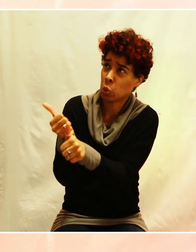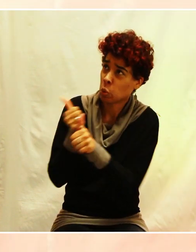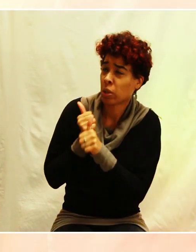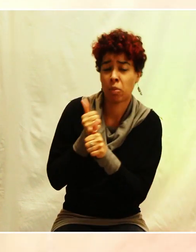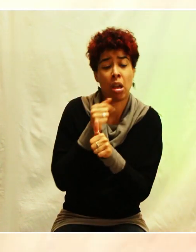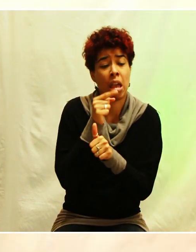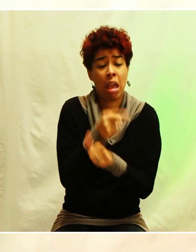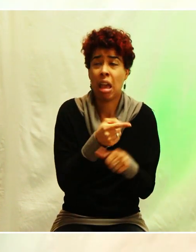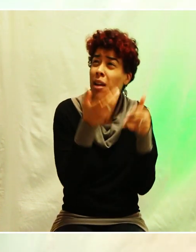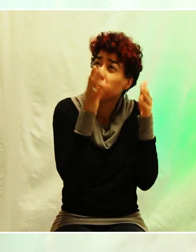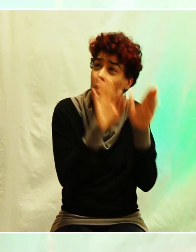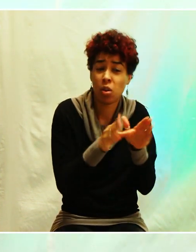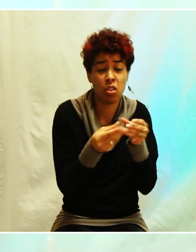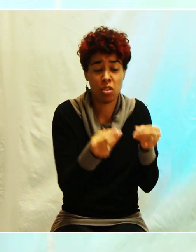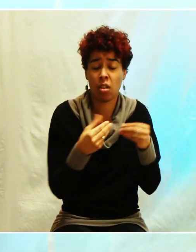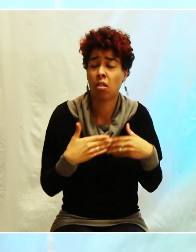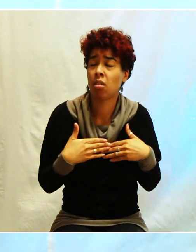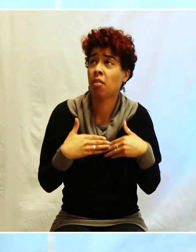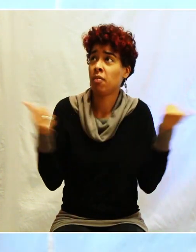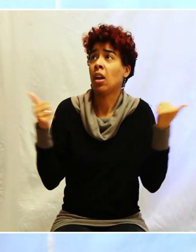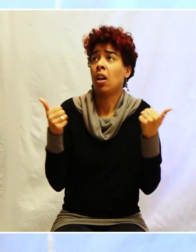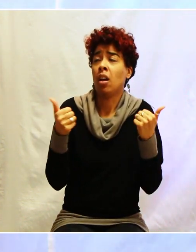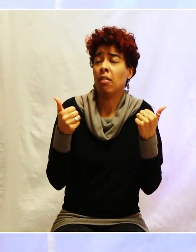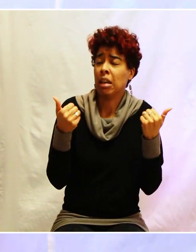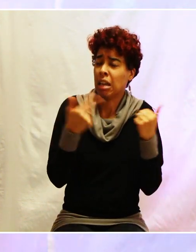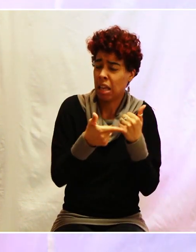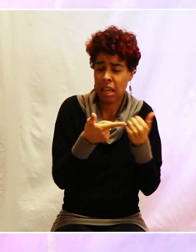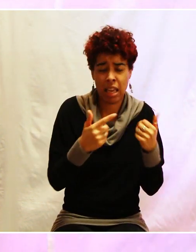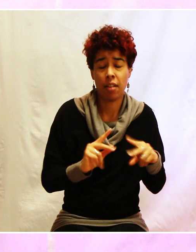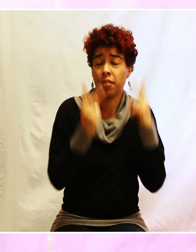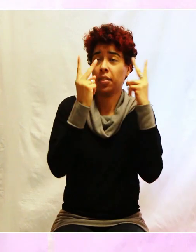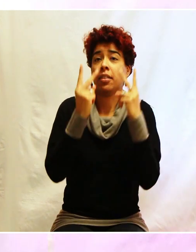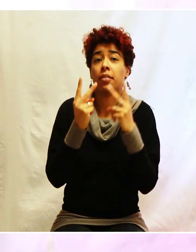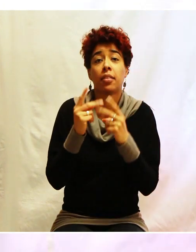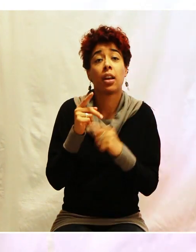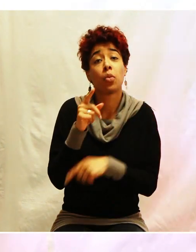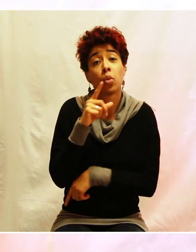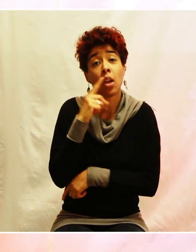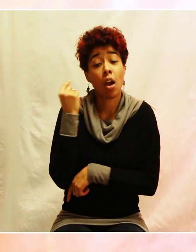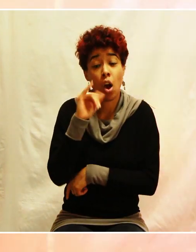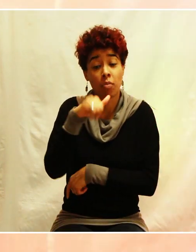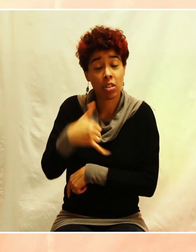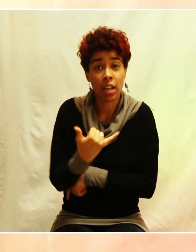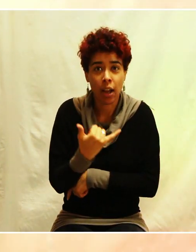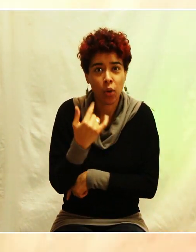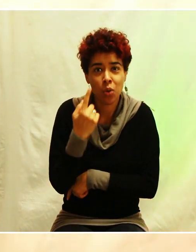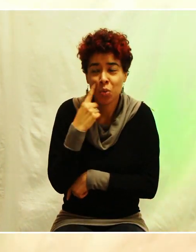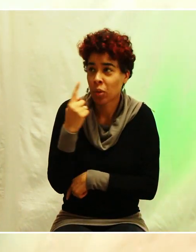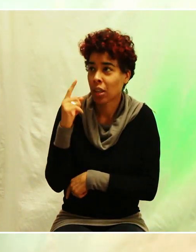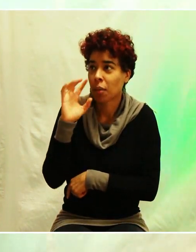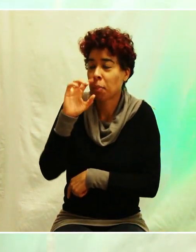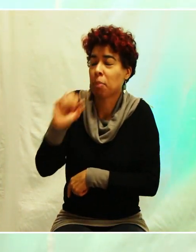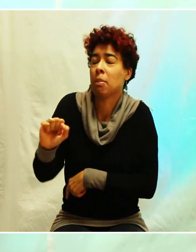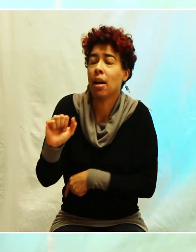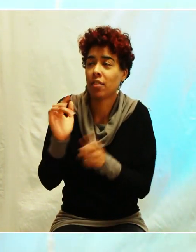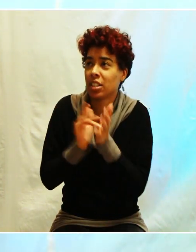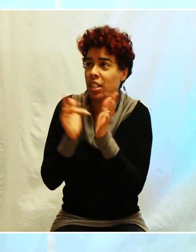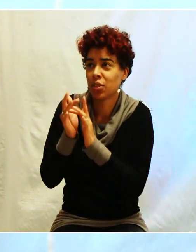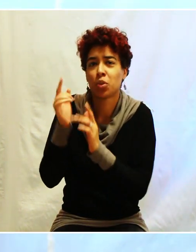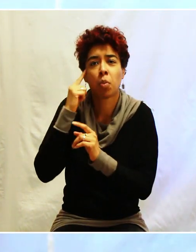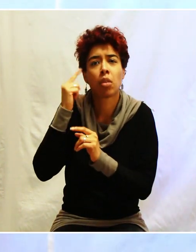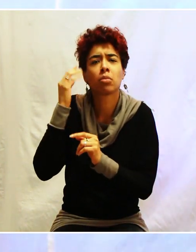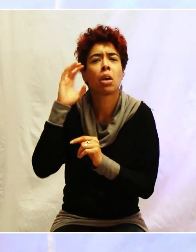qu'elle soit sauvée et qu'elle vive. Amen. On voit qu'il a été attiré par Jésus-Christ, il a entendu parler de ce qu'il faisait